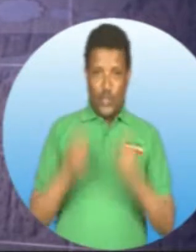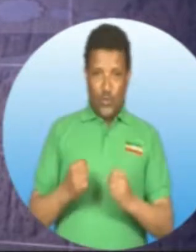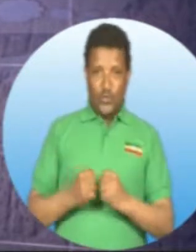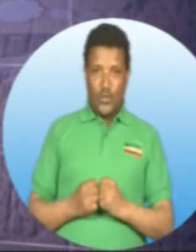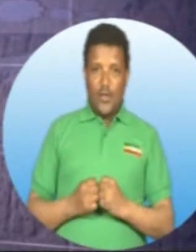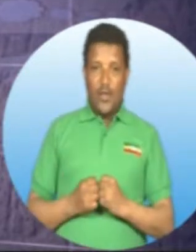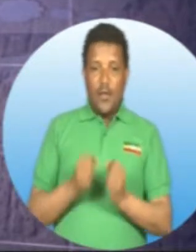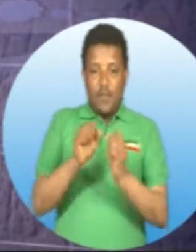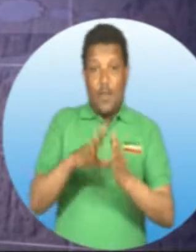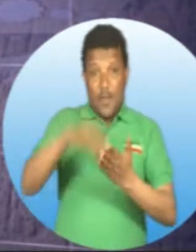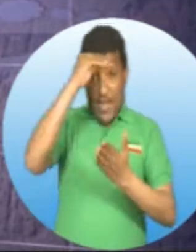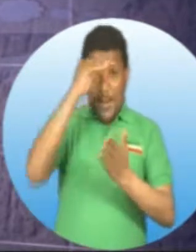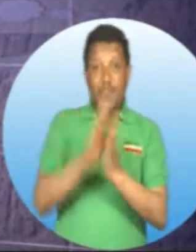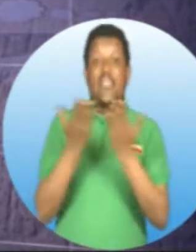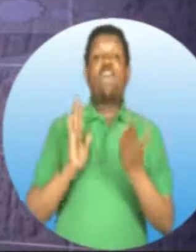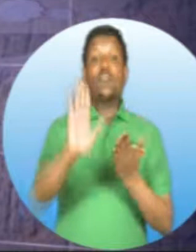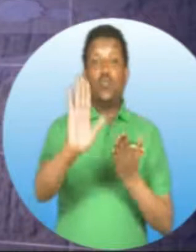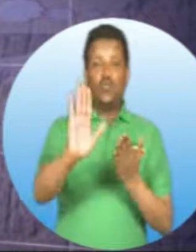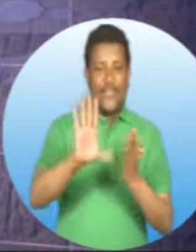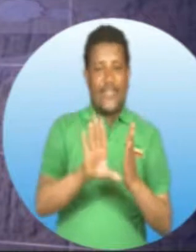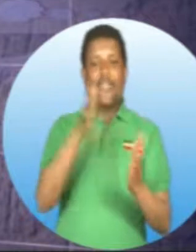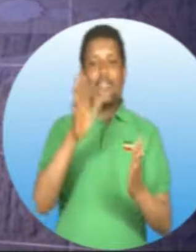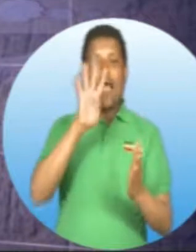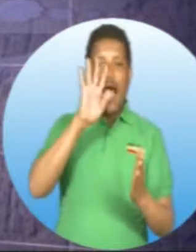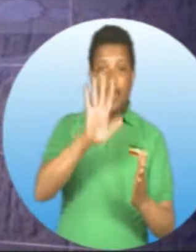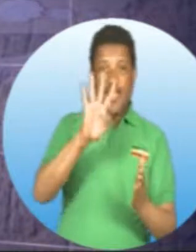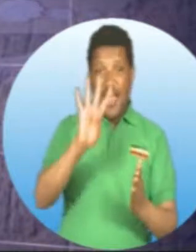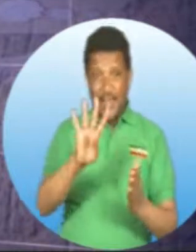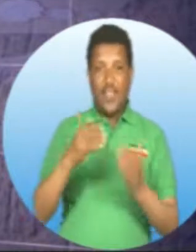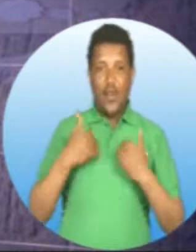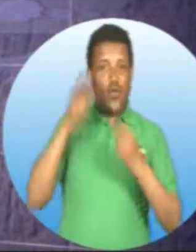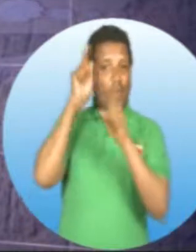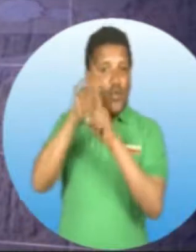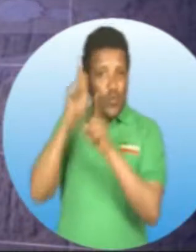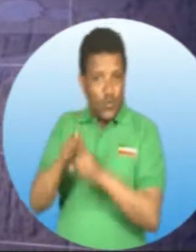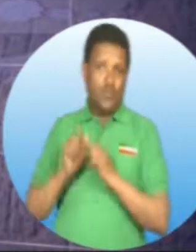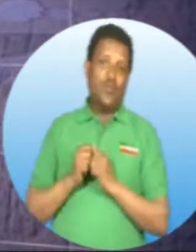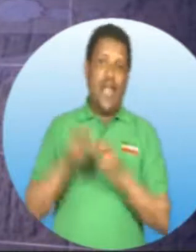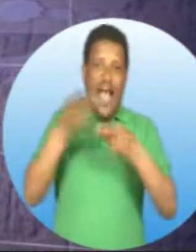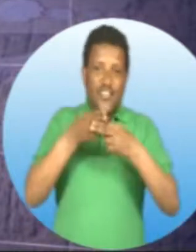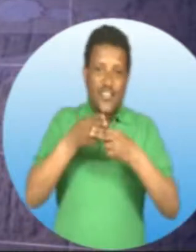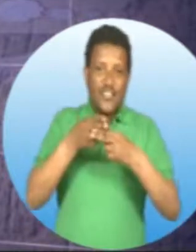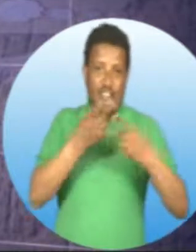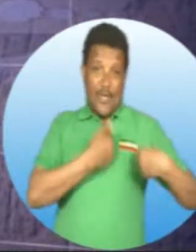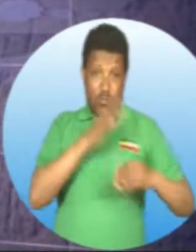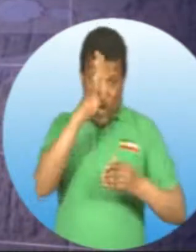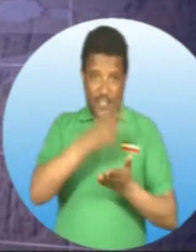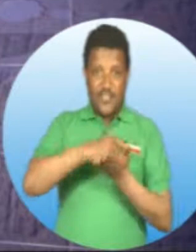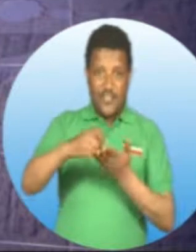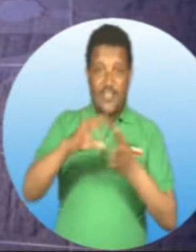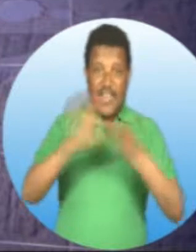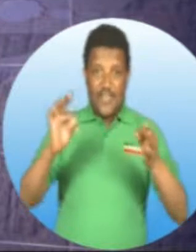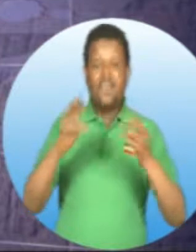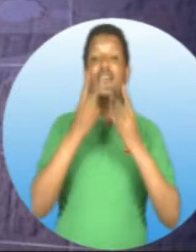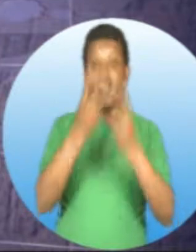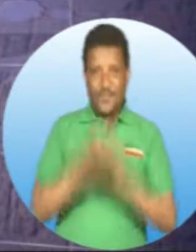ለዚህ ምሳሌ ሊሆነን የሚችለውን በመማሪያ መጽሐፋችሁ ገጽ 54 ያለውን ወንድማማቾቹ